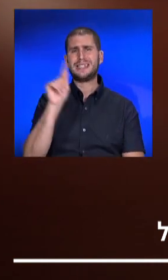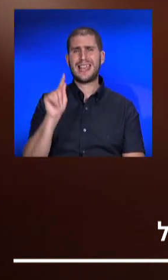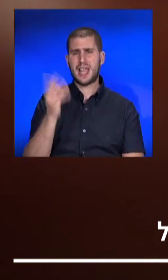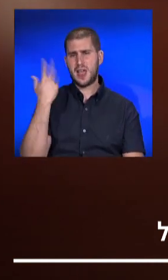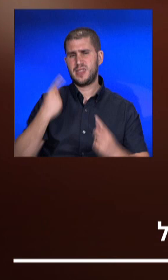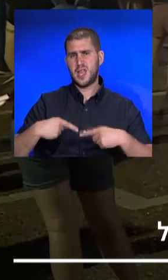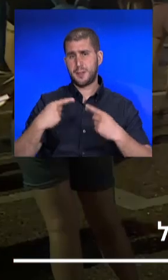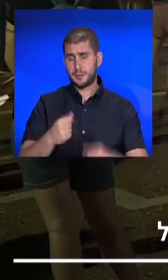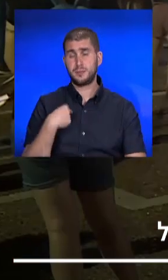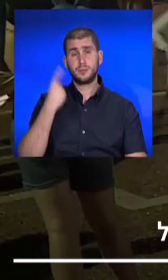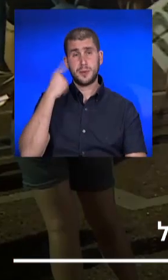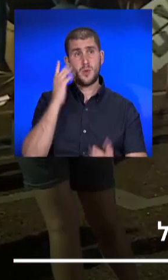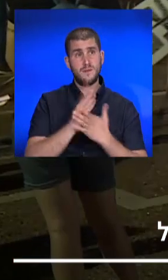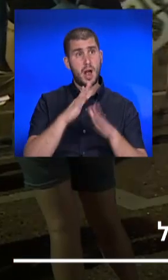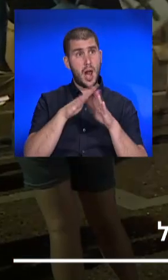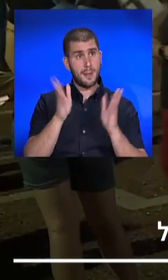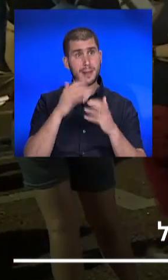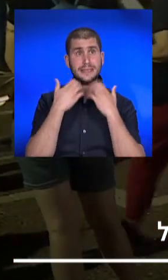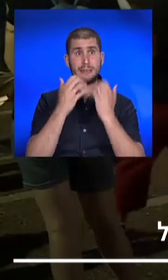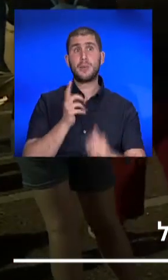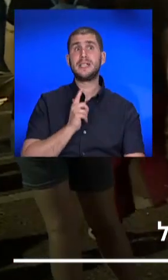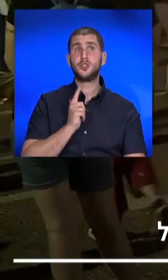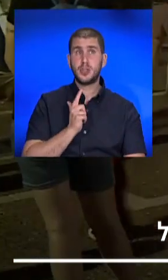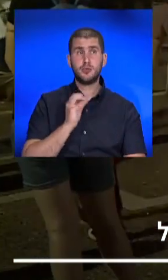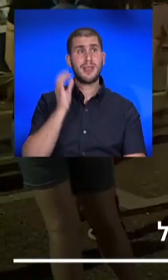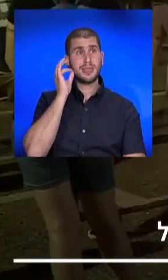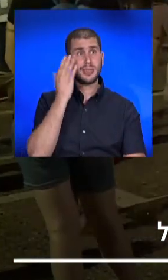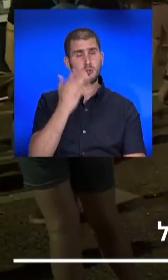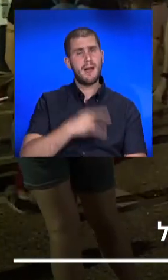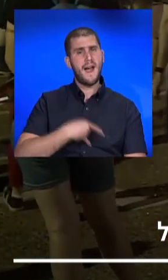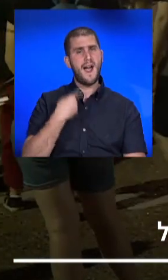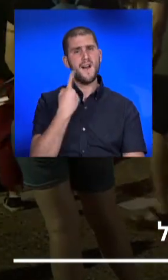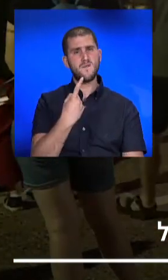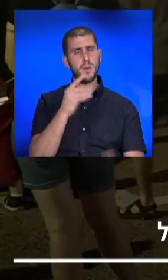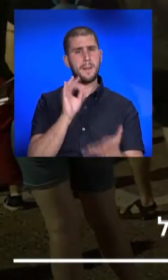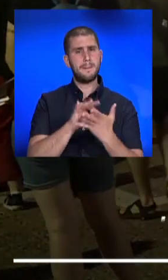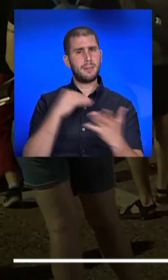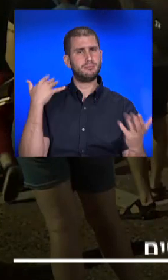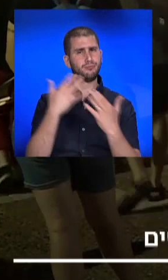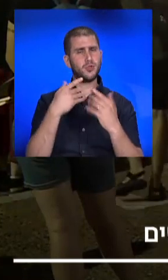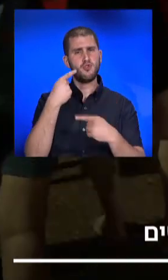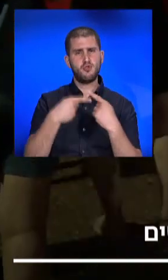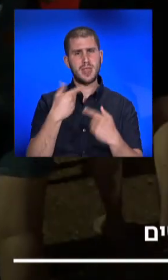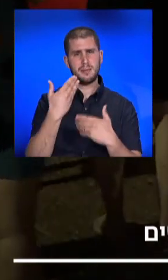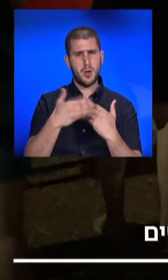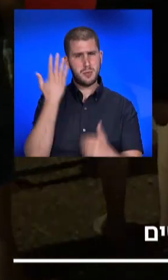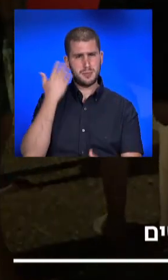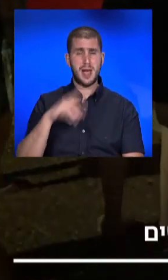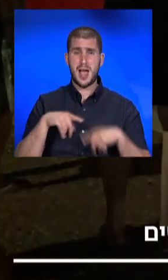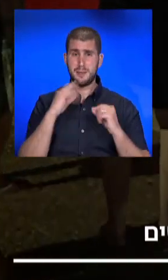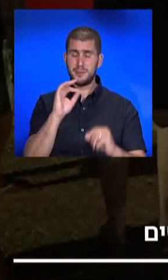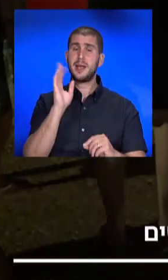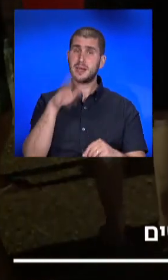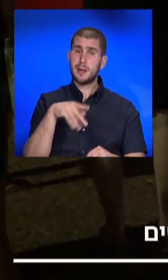ימים. אנחנו שמענו כאן על הבמה גם סיפורים אישיים של נשים שחוו במהלך השנים בחייהם. עלו כאן גם